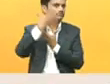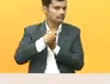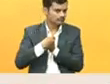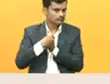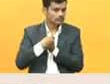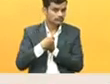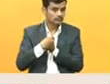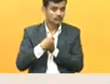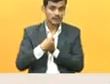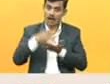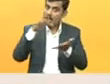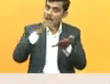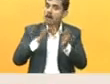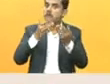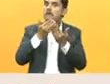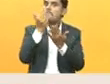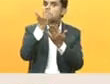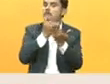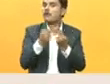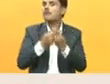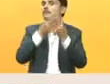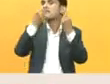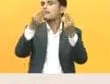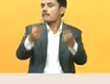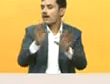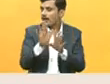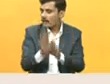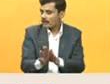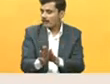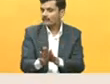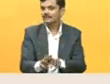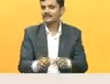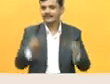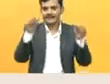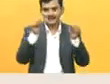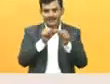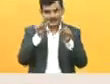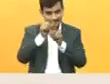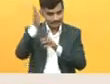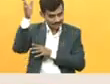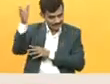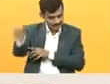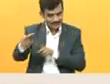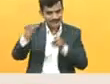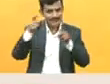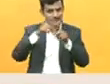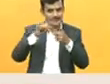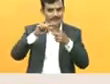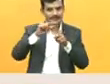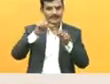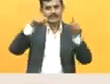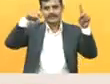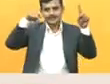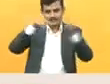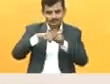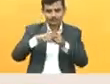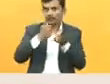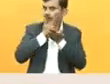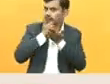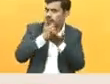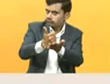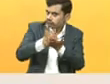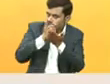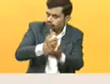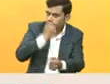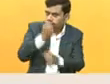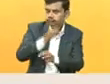ये बेहतरीन मंच है। अरुणाचल प्रदेश में दीपक नाबाम जी ने सेवा की अनूठी